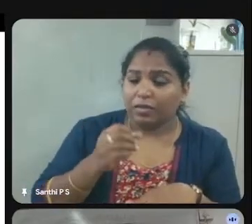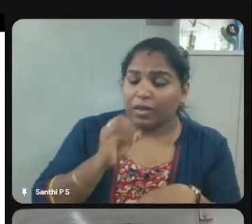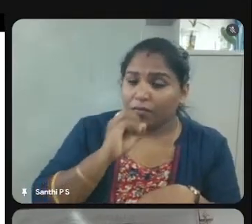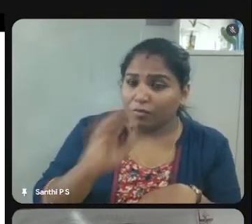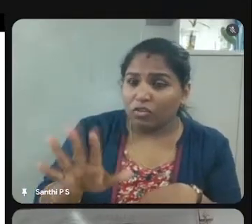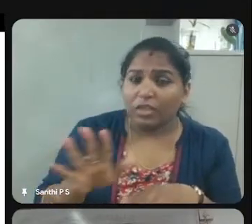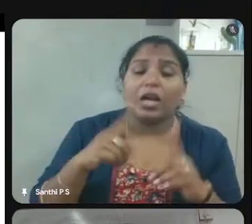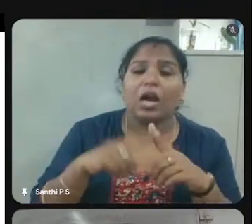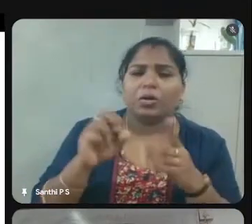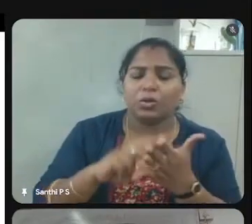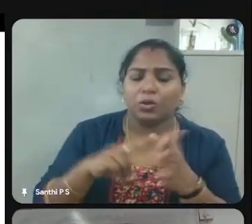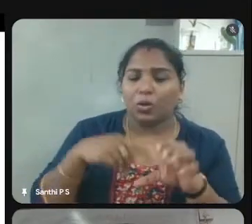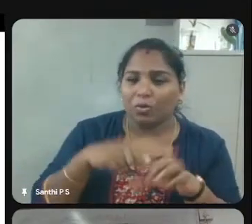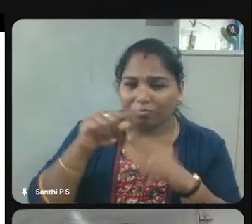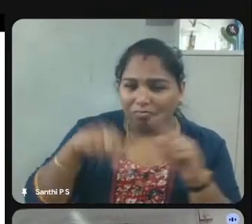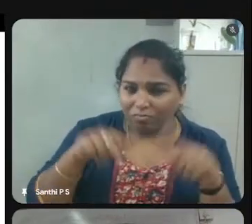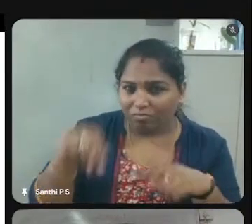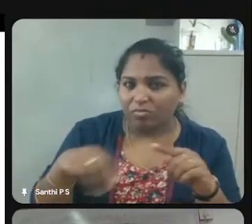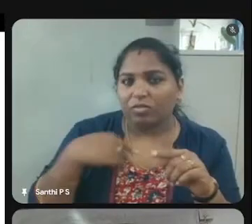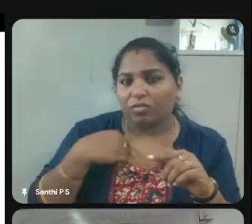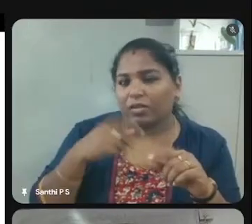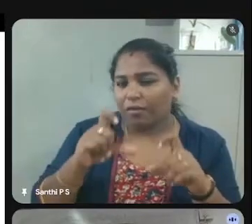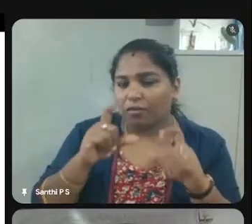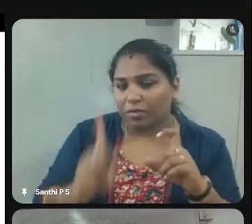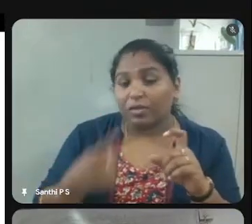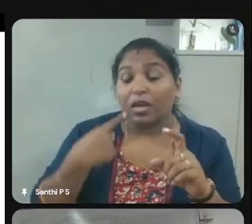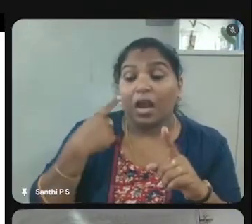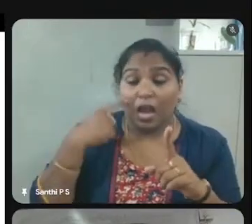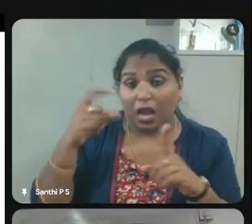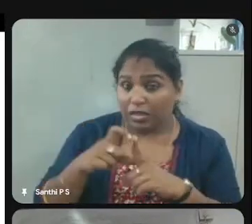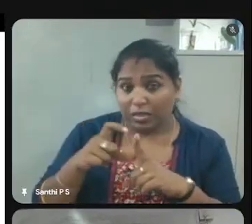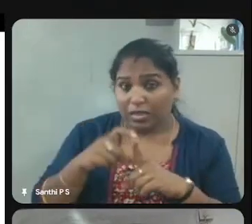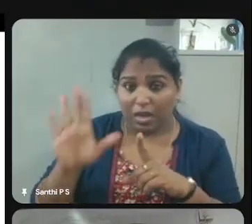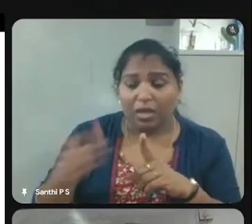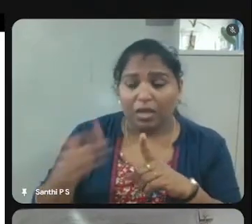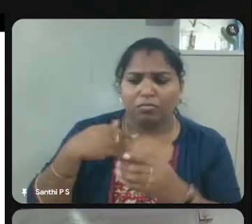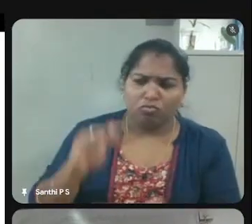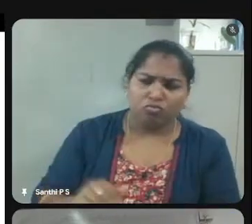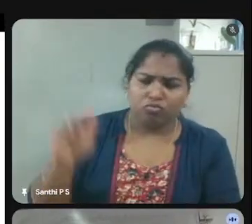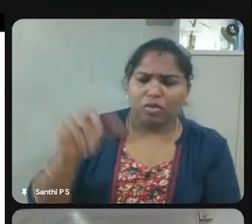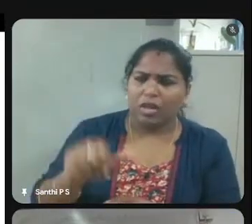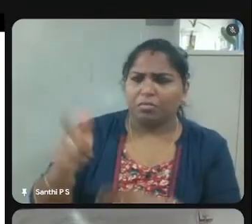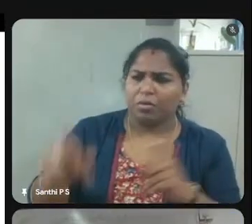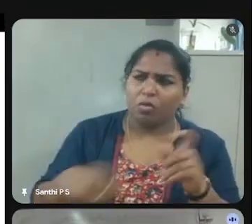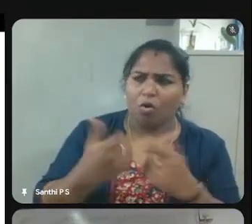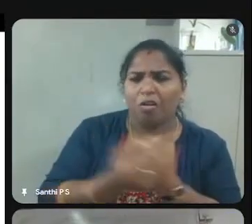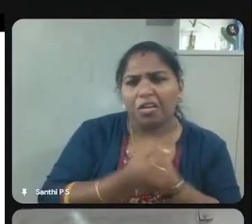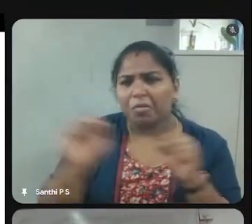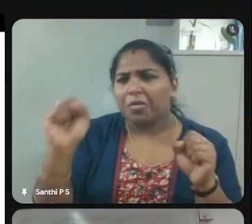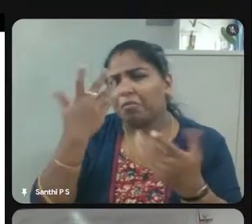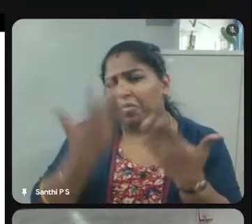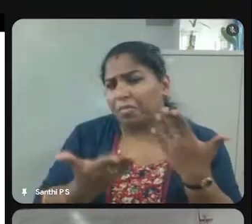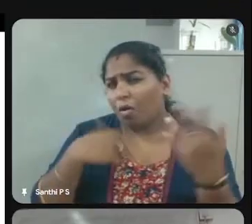നമ്മൾ പ്രത്യേകിച്ച് ശ്രദ്ധിക്കണം. കാരണം ID ആണെങ്കിലും ഞാൻ വലുതായി മറ്റുള്ളവർ എങ്ങനെയാണ് ജീവിക്കുന്നത് എന്നൊക്കെ അവർക്ക് ഒബ്സർവ്